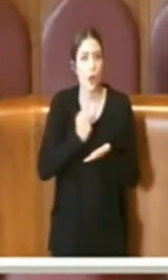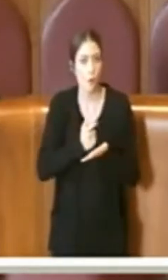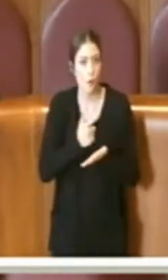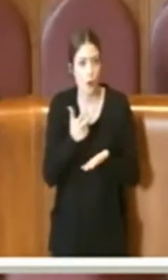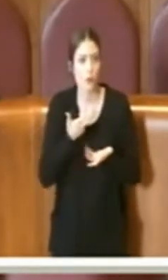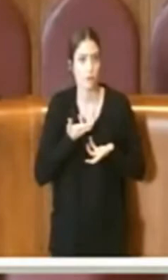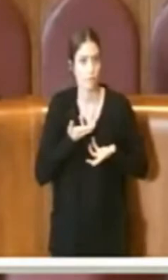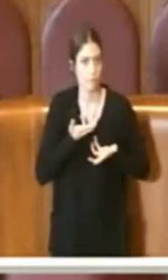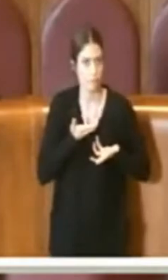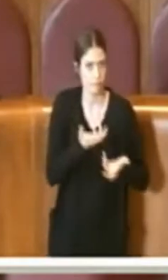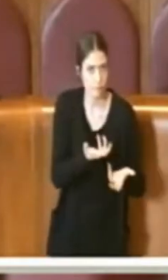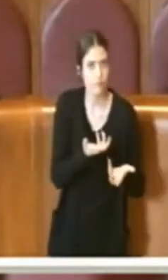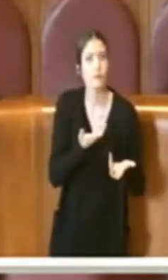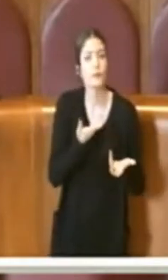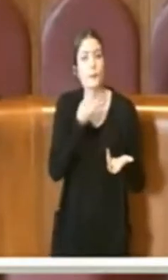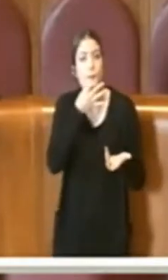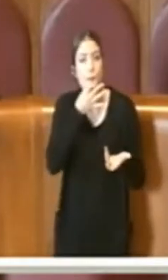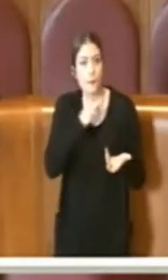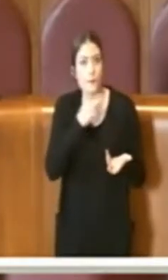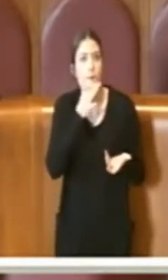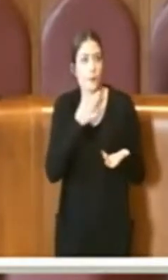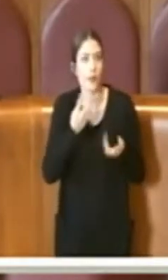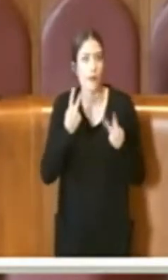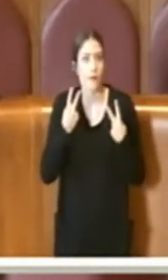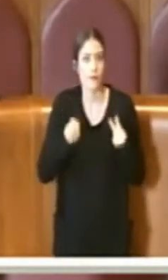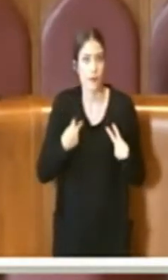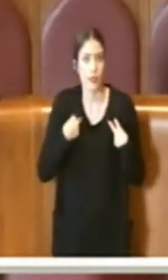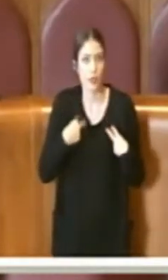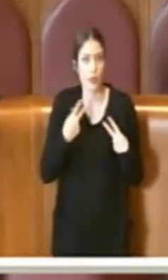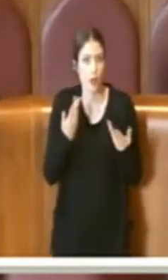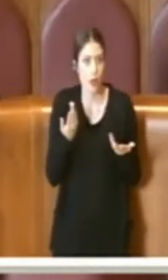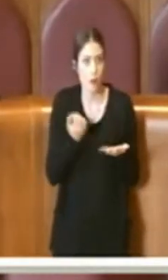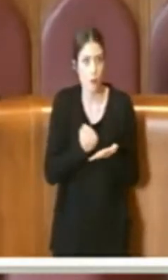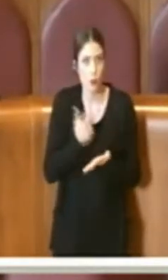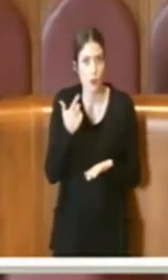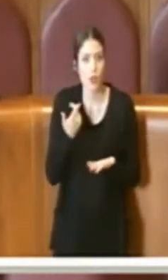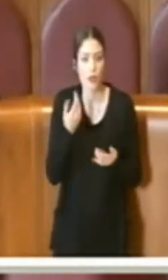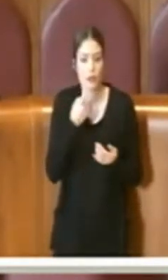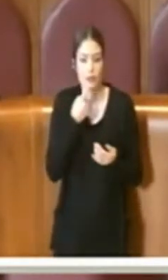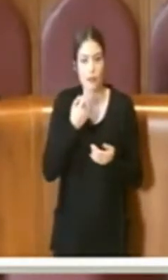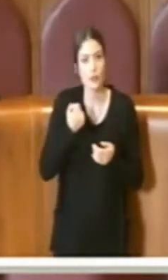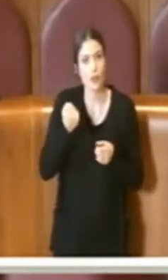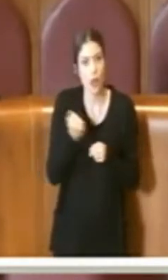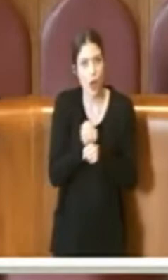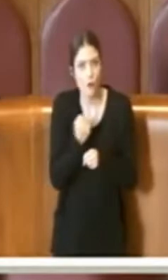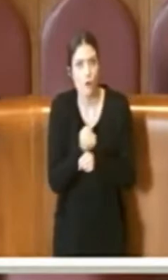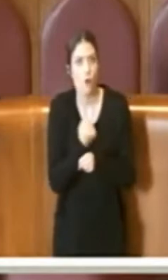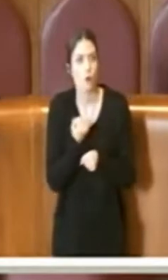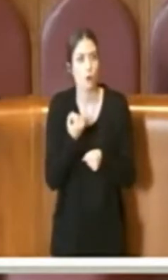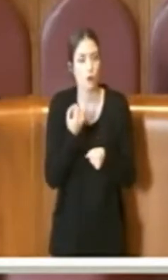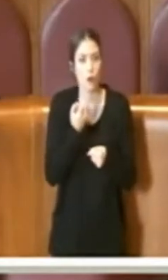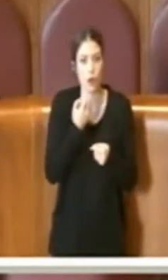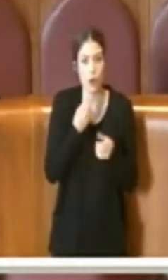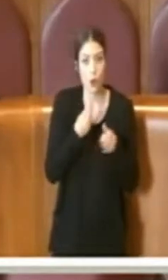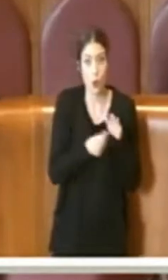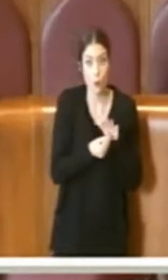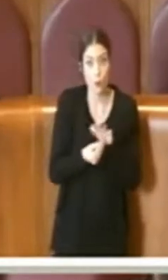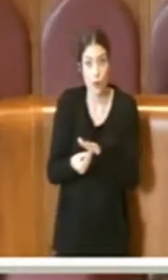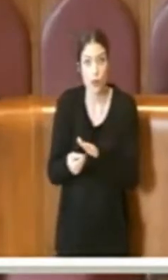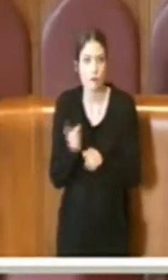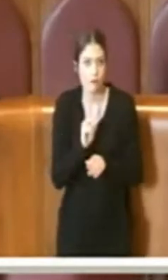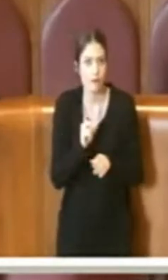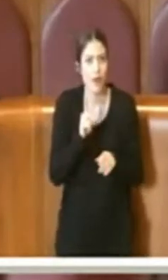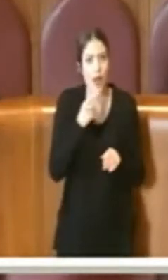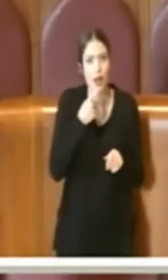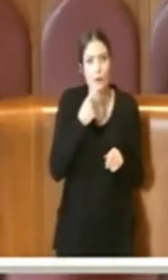attrattiva, un'importante parte della nostra vita ed è fonte di lavoro non solo per gli operatori, ma per tutti coloro che